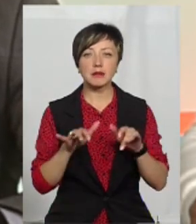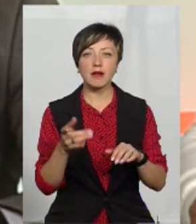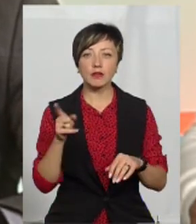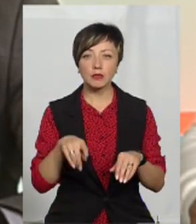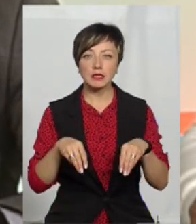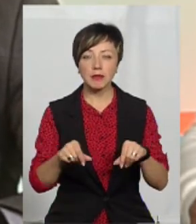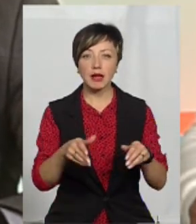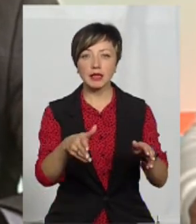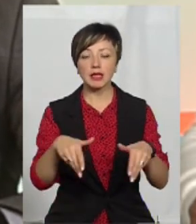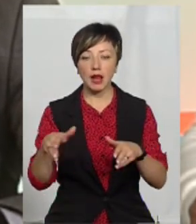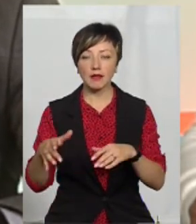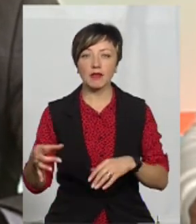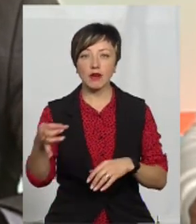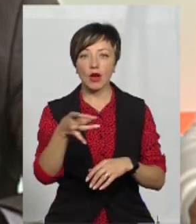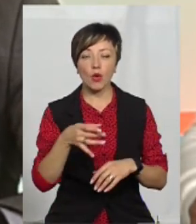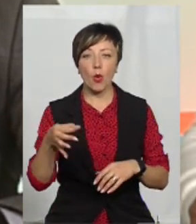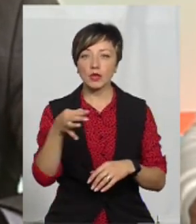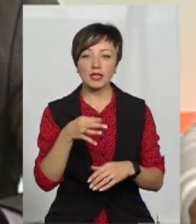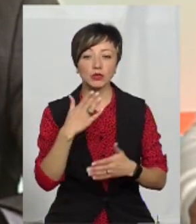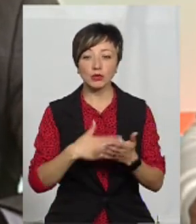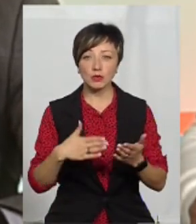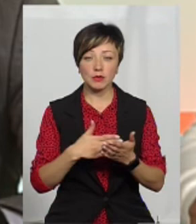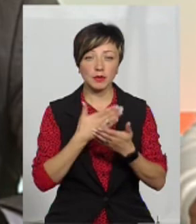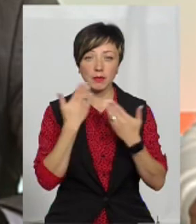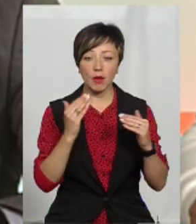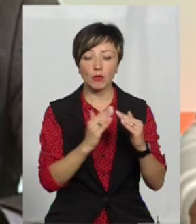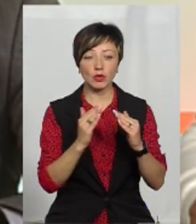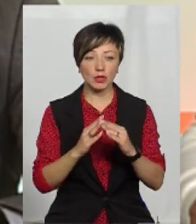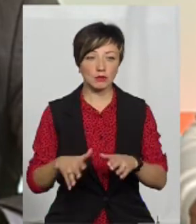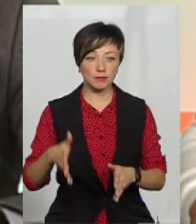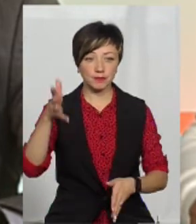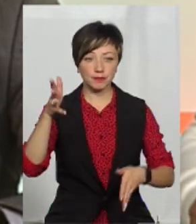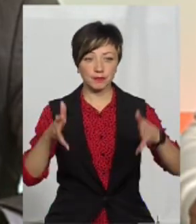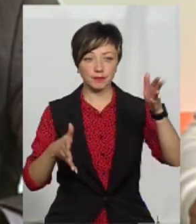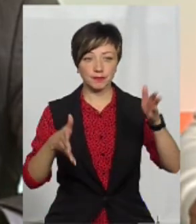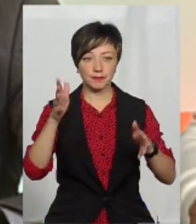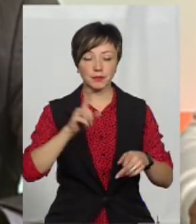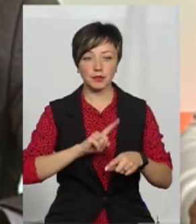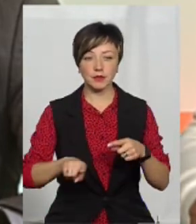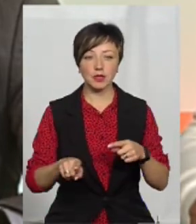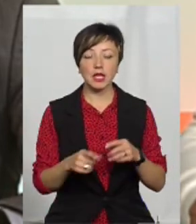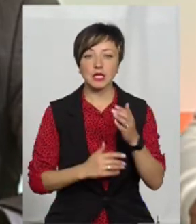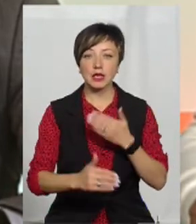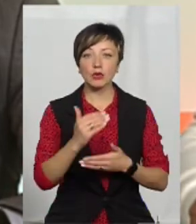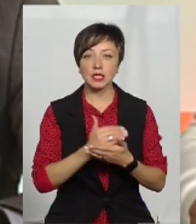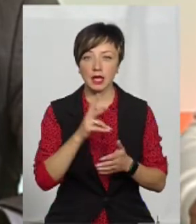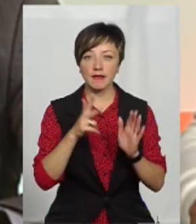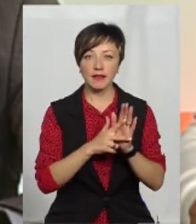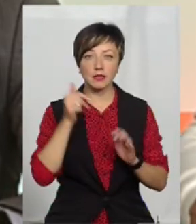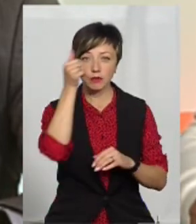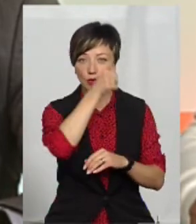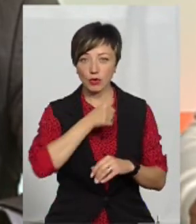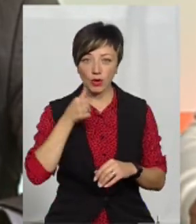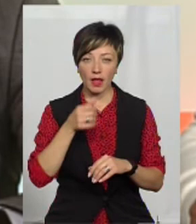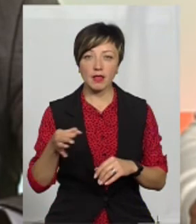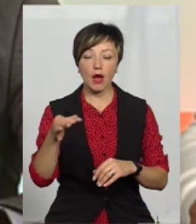що земельних ділянок на мікрорайоні Озерна взагалі немає. І будинки ростуть як гриби. За останніх 8 років,